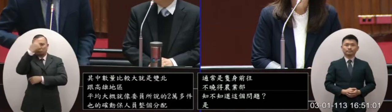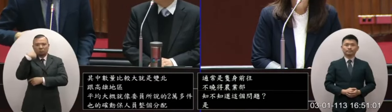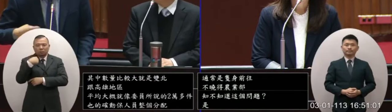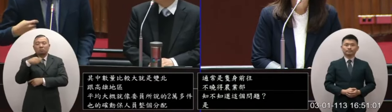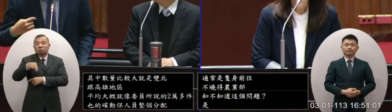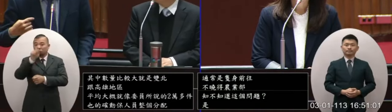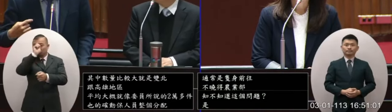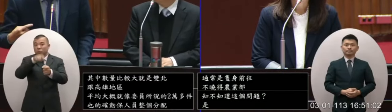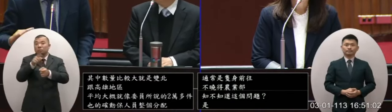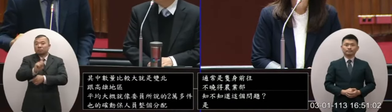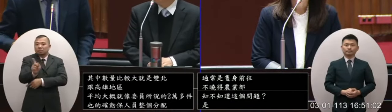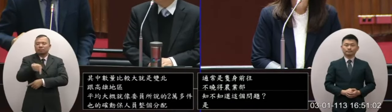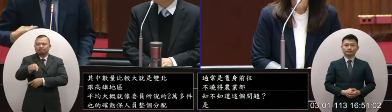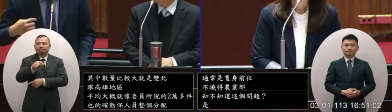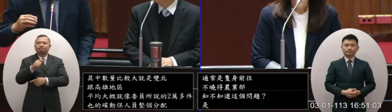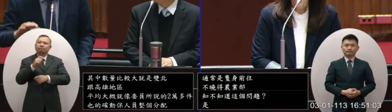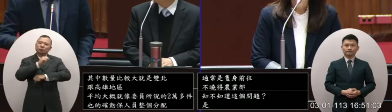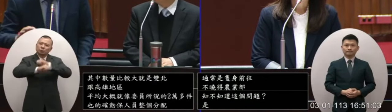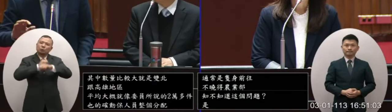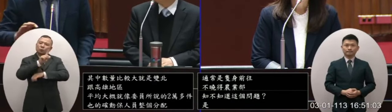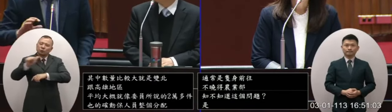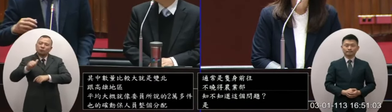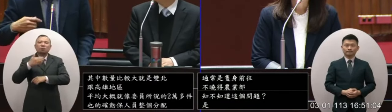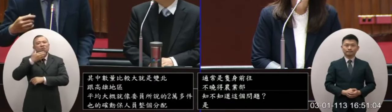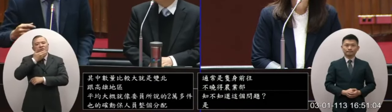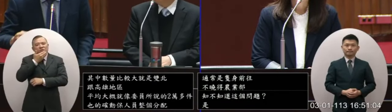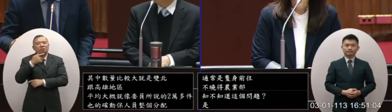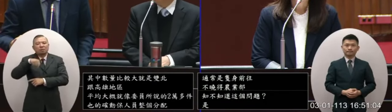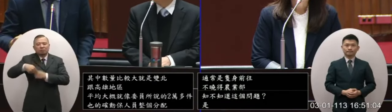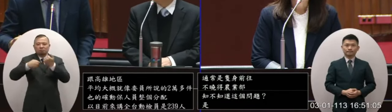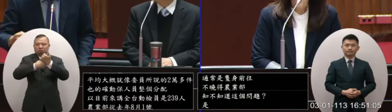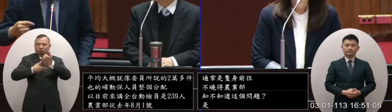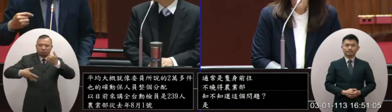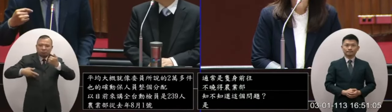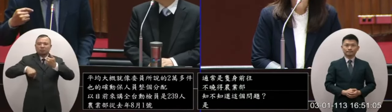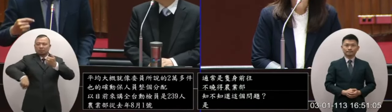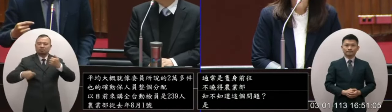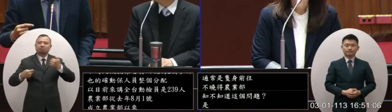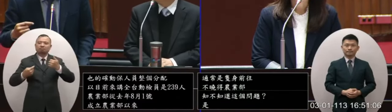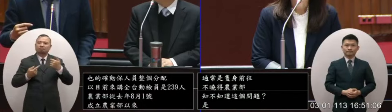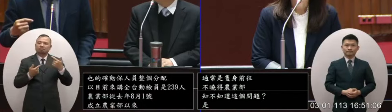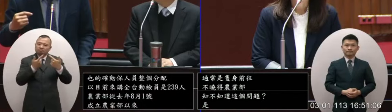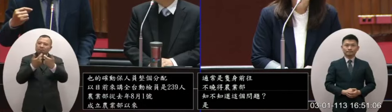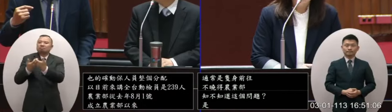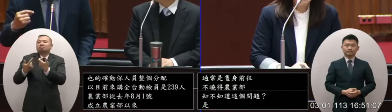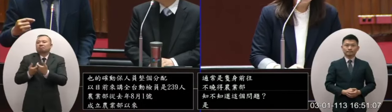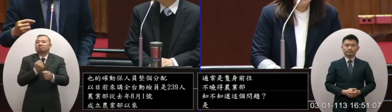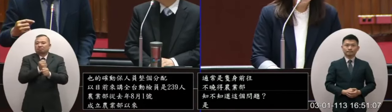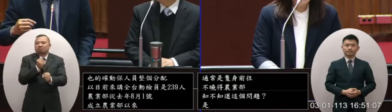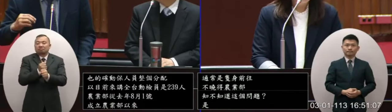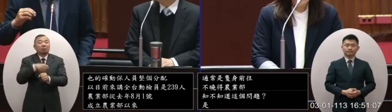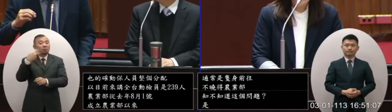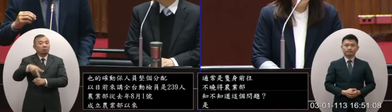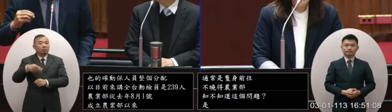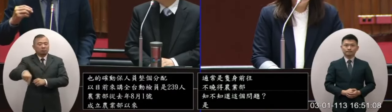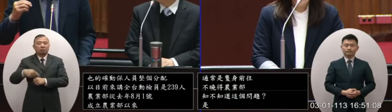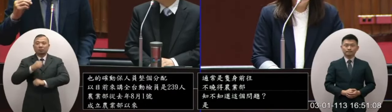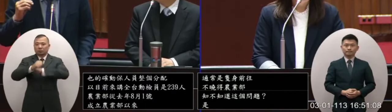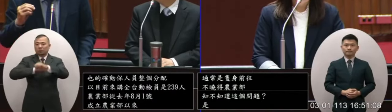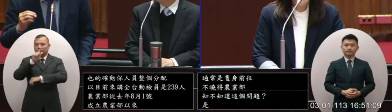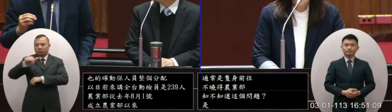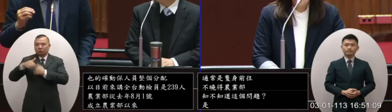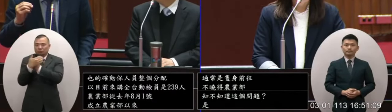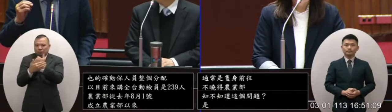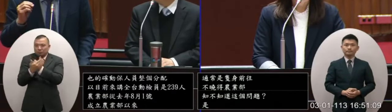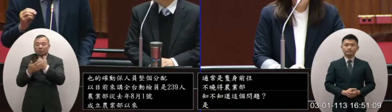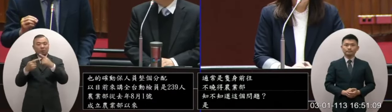希望更加强整个动物福利系统的一个处理方式。那第二个部分是整个动保人员他